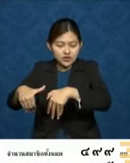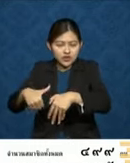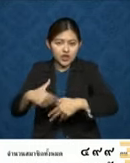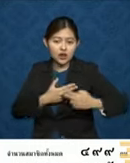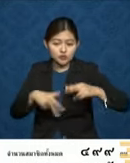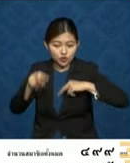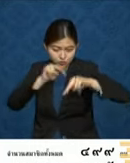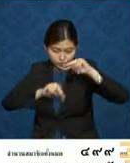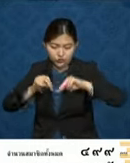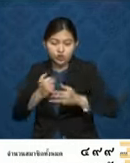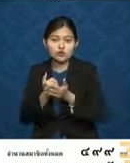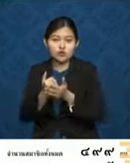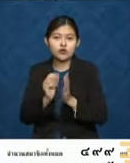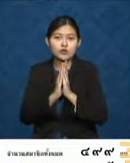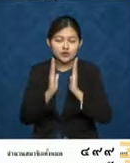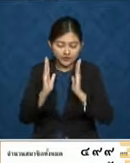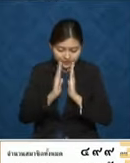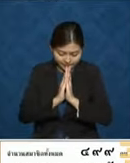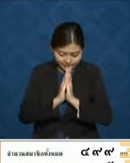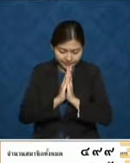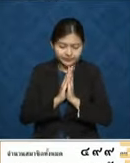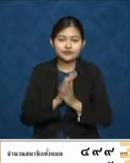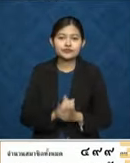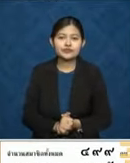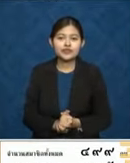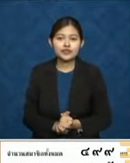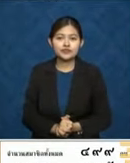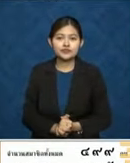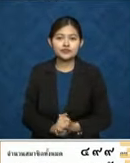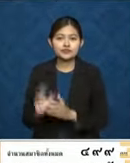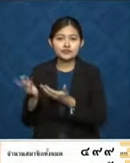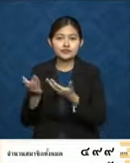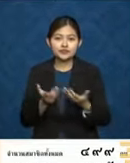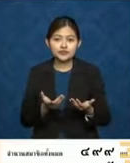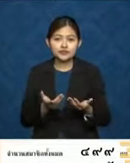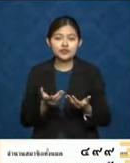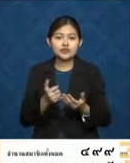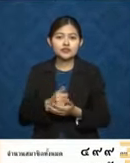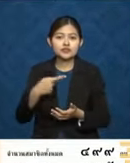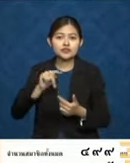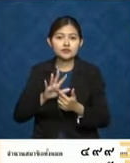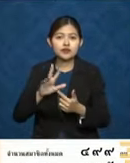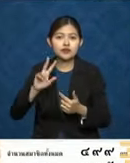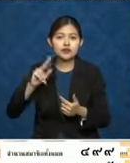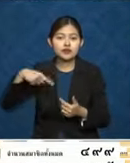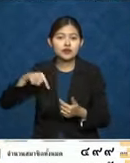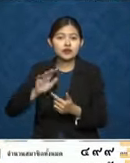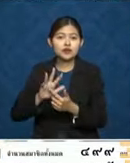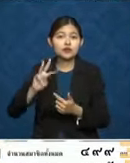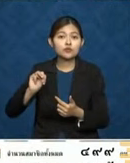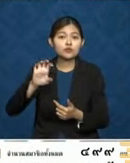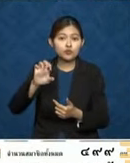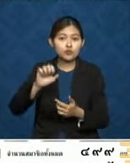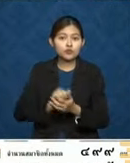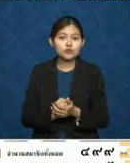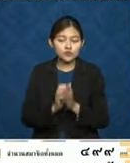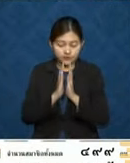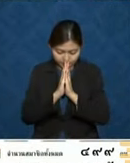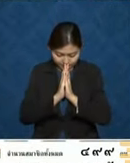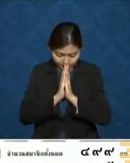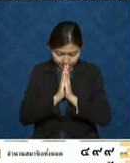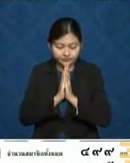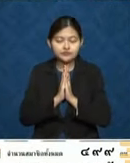ชอบดำเนินการด้วยครับขอบคุณครับขอบคุณครับเชิญท่านพาภาคภูมิบุญประมุขครับกราบเรียนท่านประธานสภาที่เคารพครับกระผมนาย